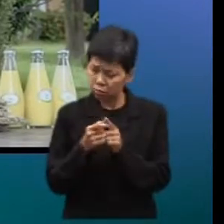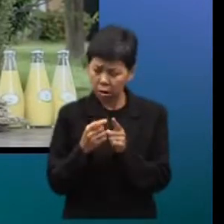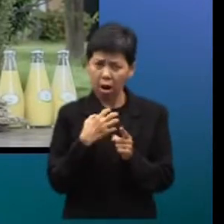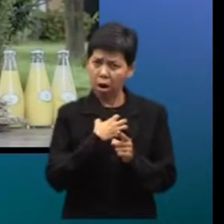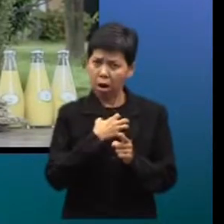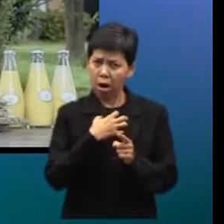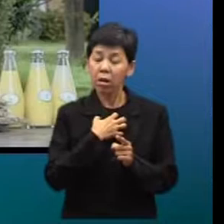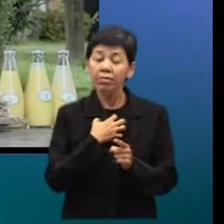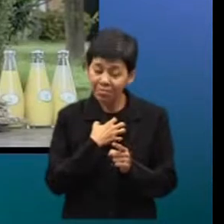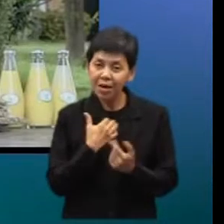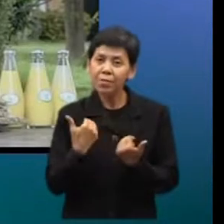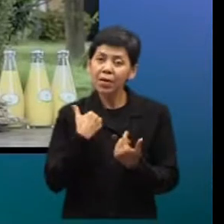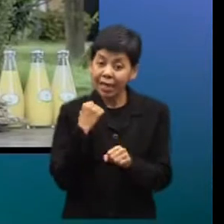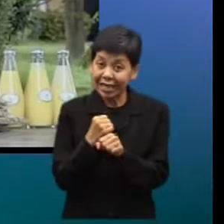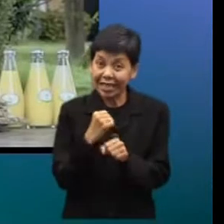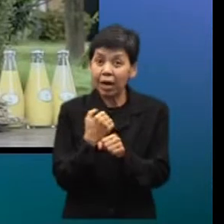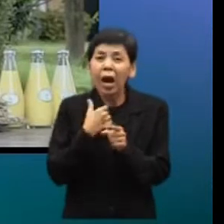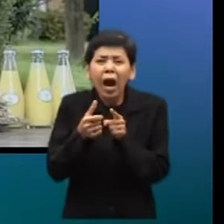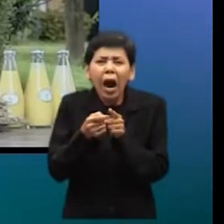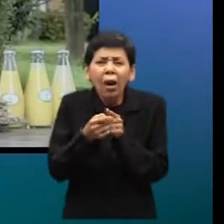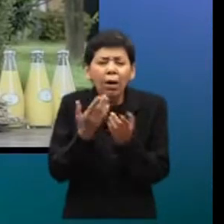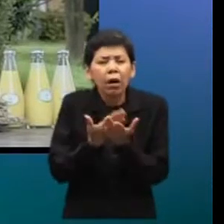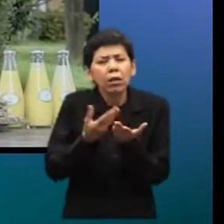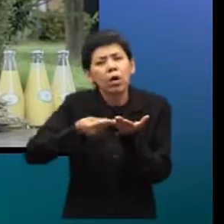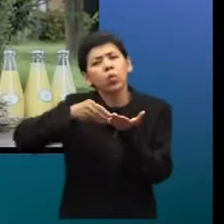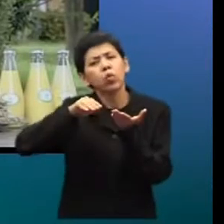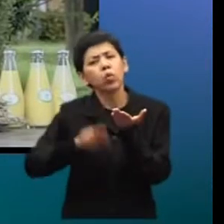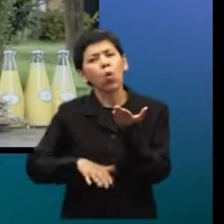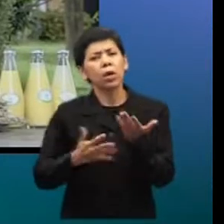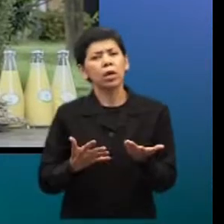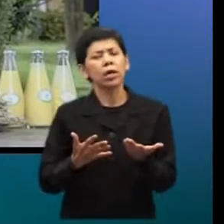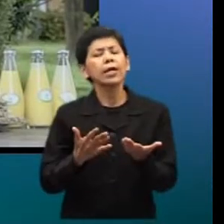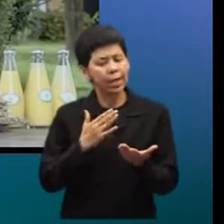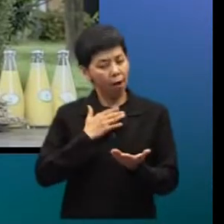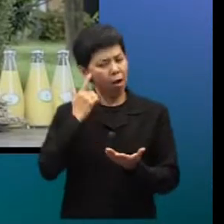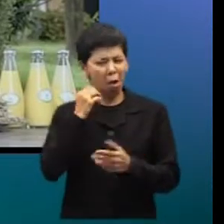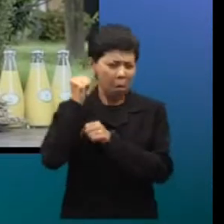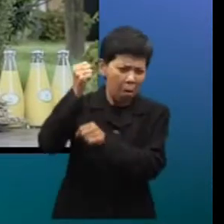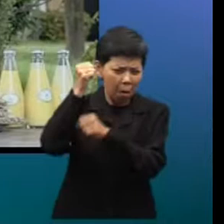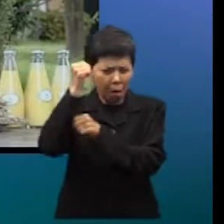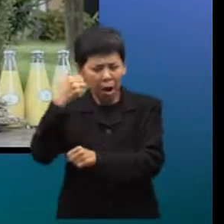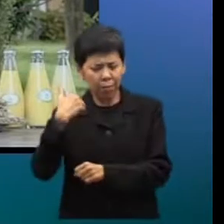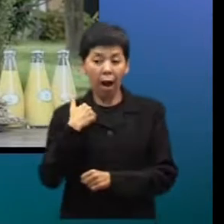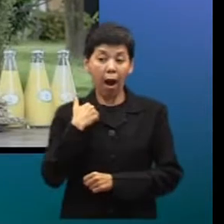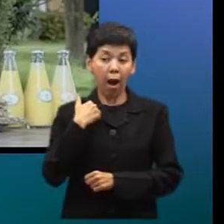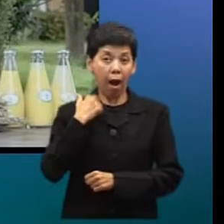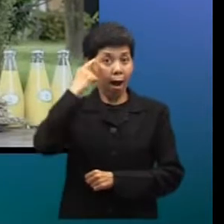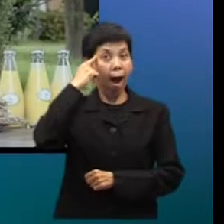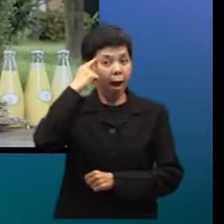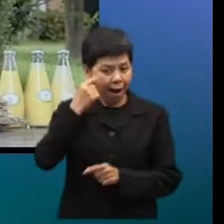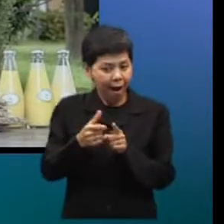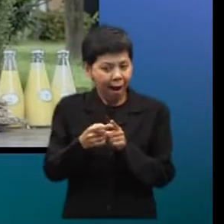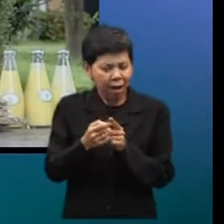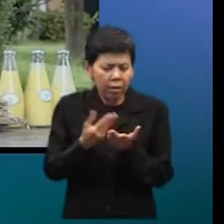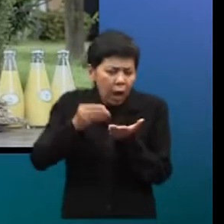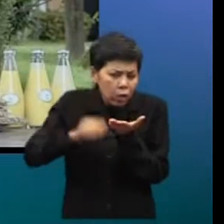ะคะแล้วบังเอิญตอนที่จะทำตอนนี้ก็บังเอิญข้าวโพดราคาตกต่ำมากแล้วก็เข้าไปประท้วงกันนะคะเราก็เลยดึงประเด็นตรงนี้ออกมาว่